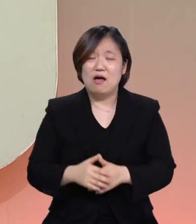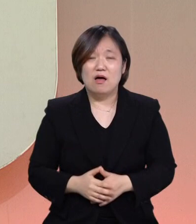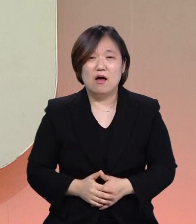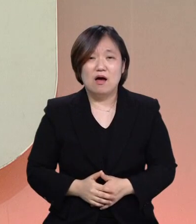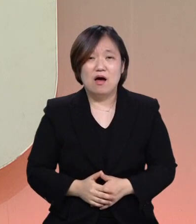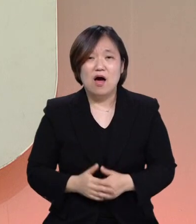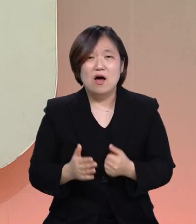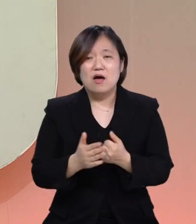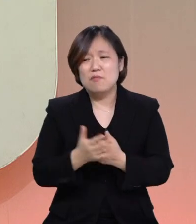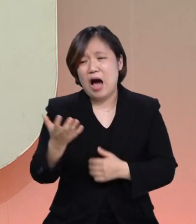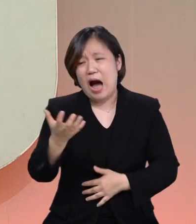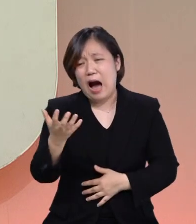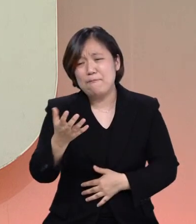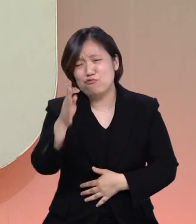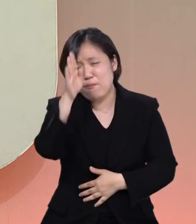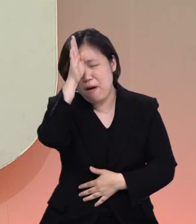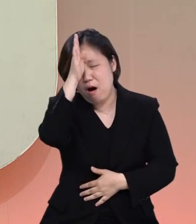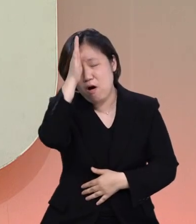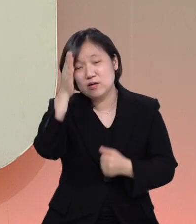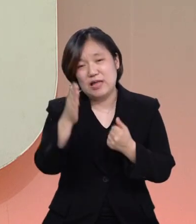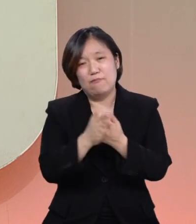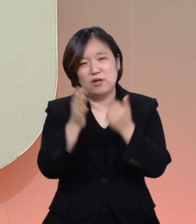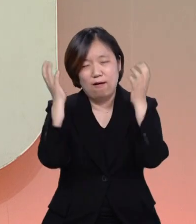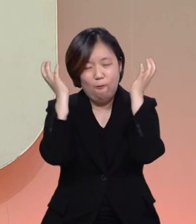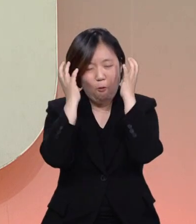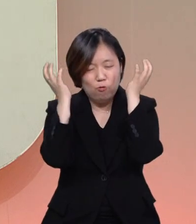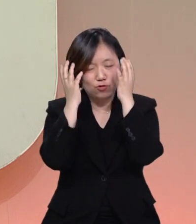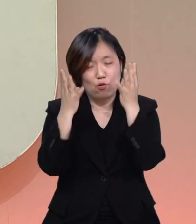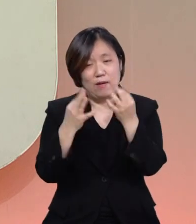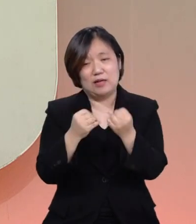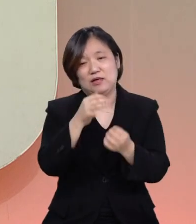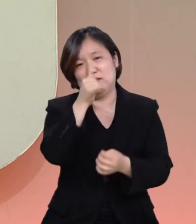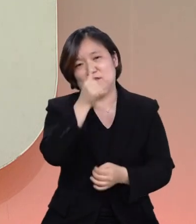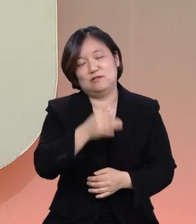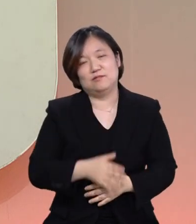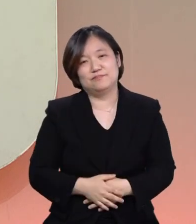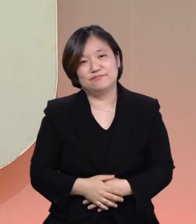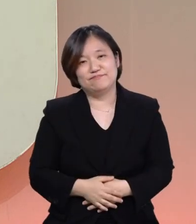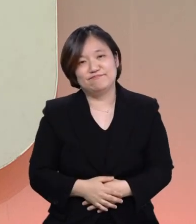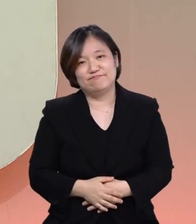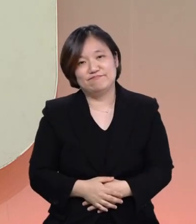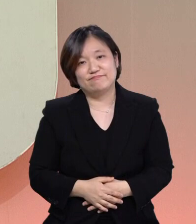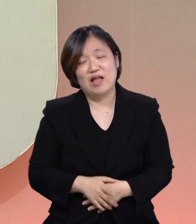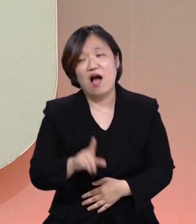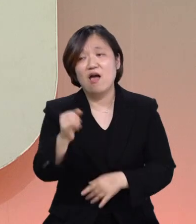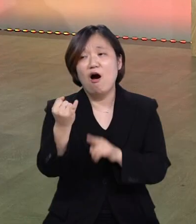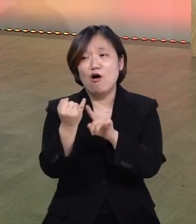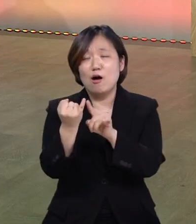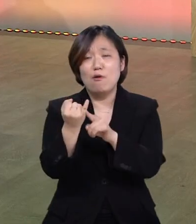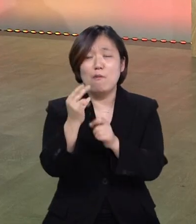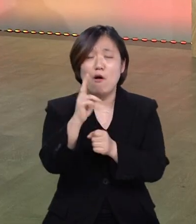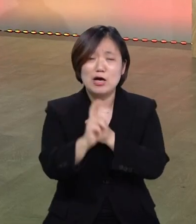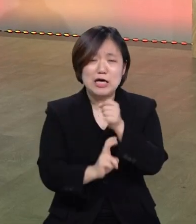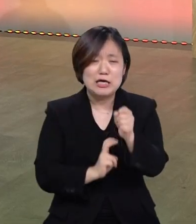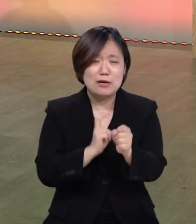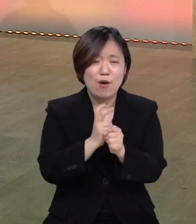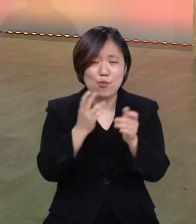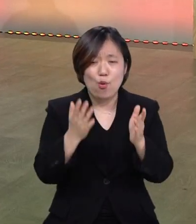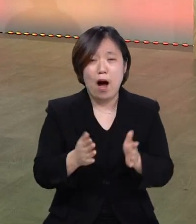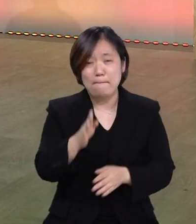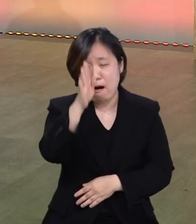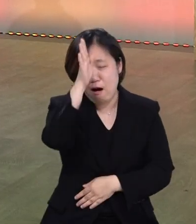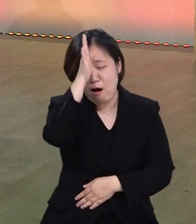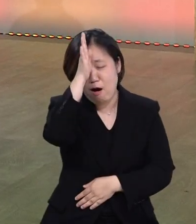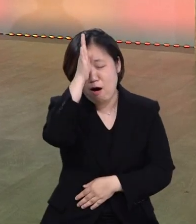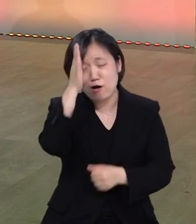조금 이렇게 통증 때문에 괴로움이 좀 많으셨대요 이분께서 그런 와중에서 20년 동안 이제 골반